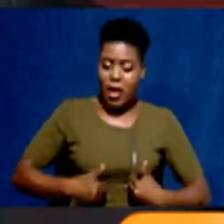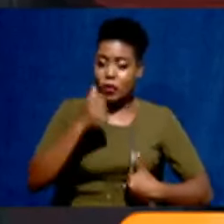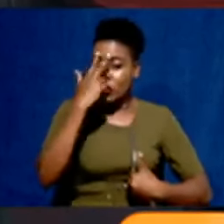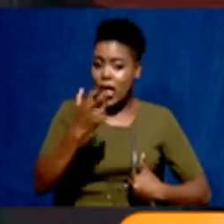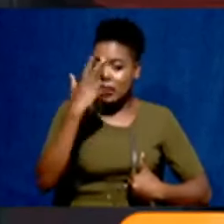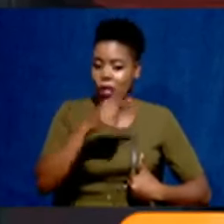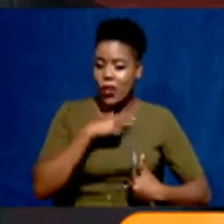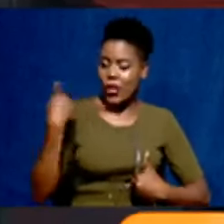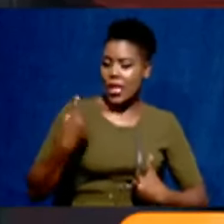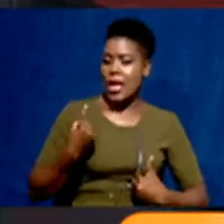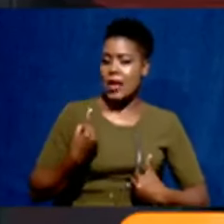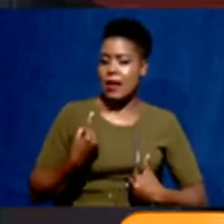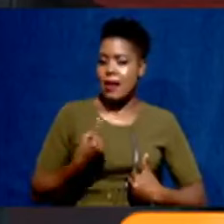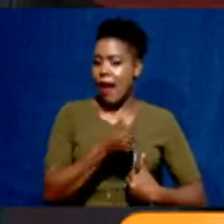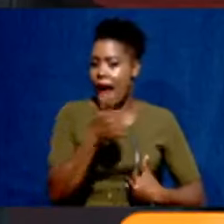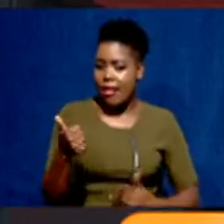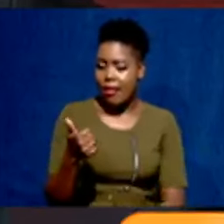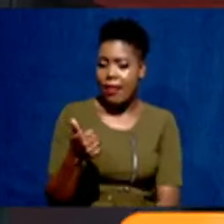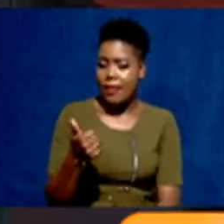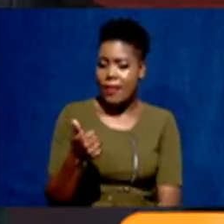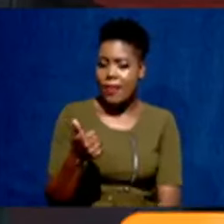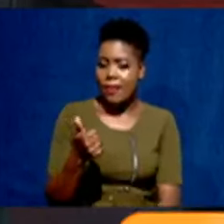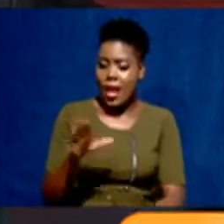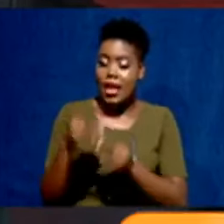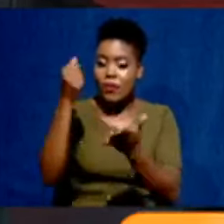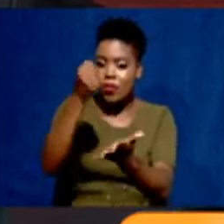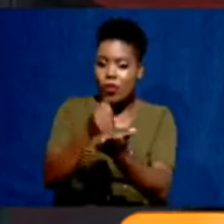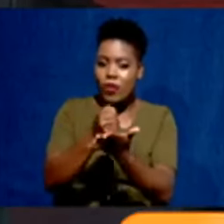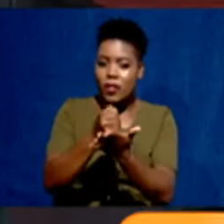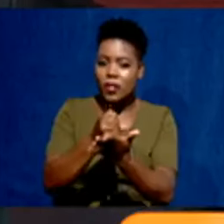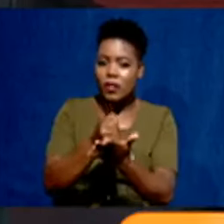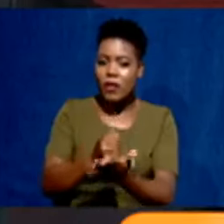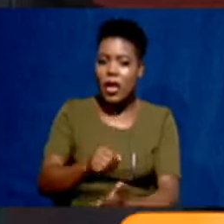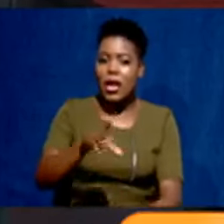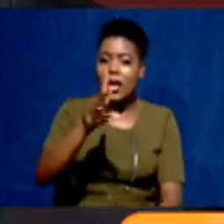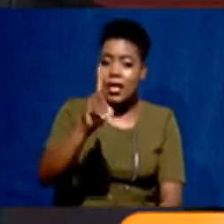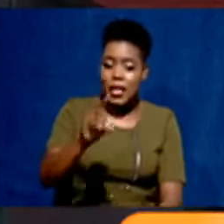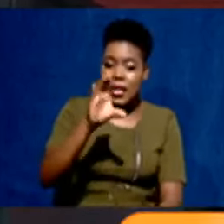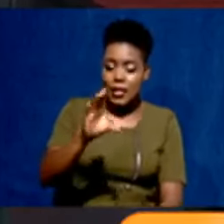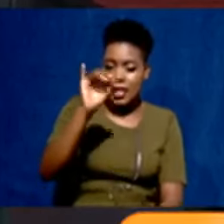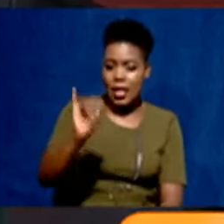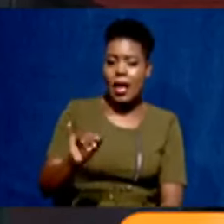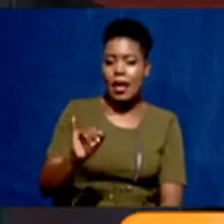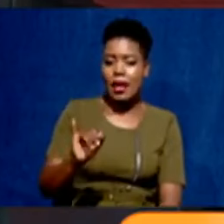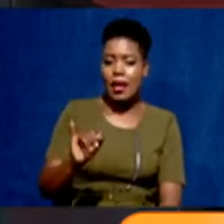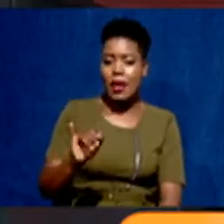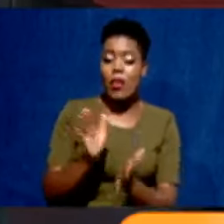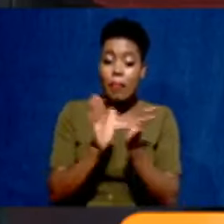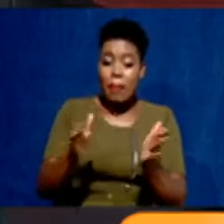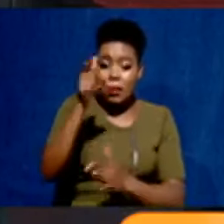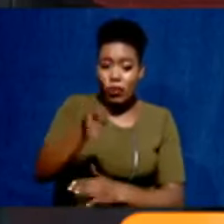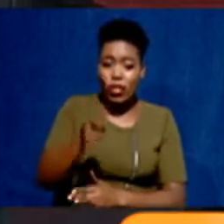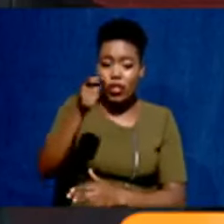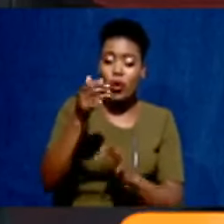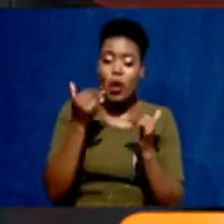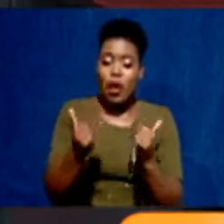of committing the offense to the office of the Director of Public Prosecution. And the question posed